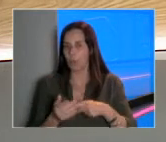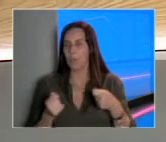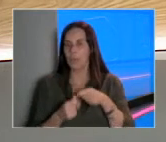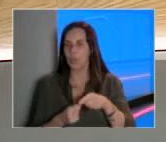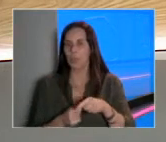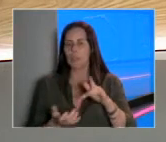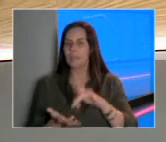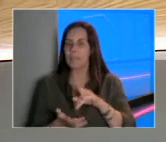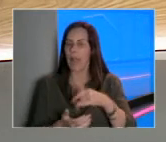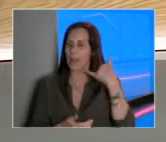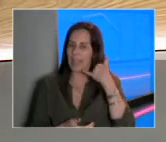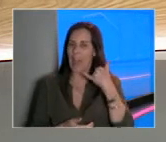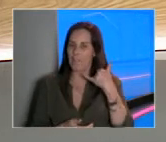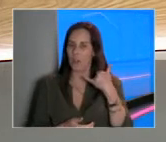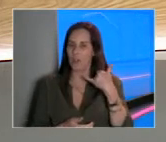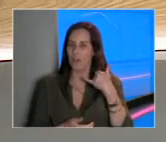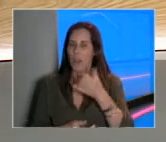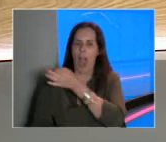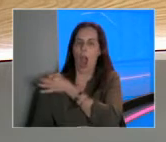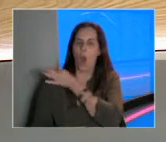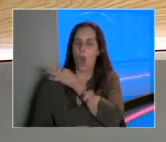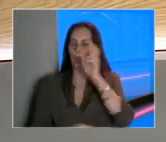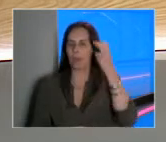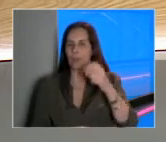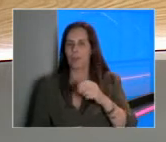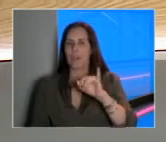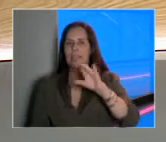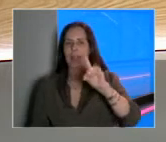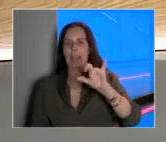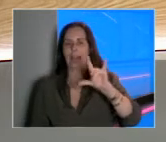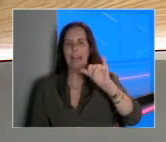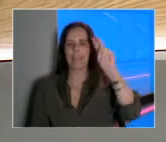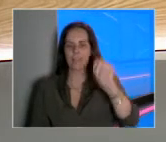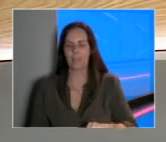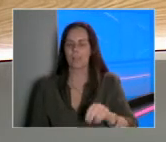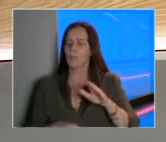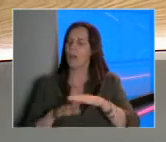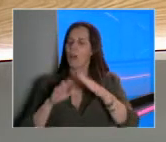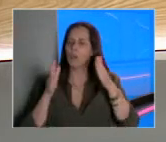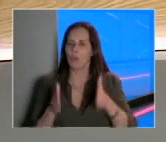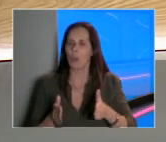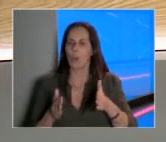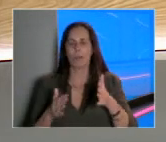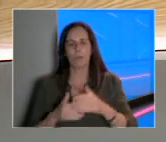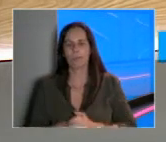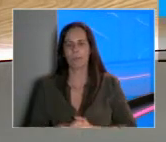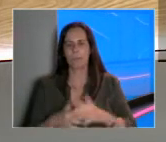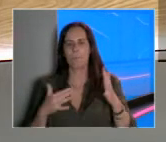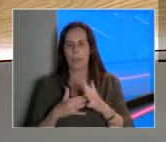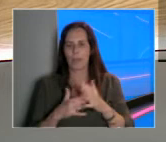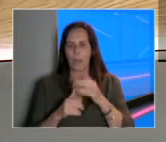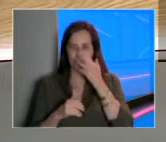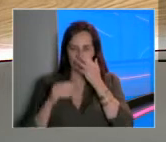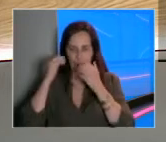הזה נמצא איתנו על הקו האלוף במילואים עמוס ידלין, ראש מכון למחקרי ביטחון לאומי, שלום לך. שלום, ערב